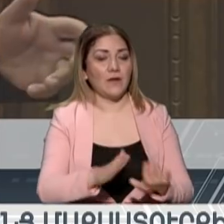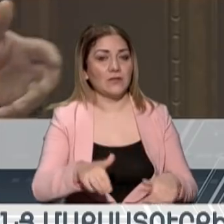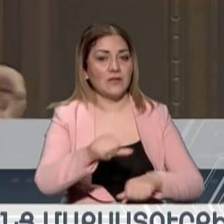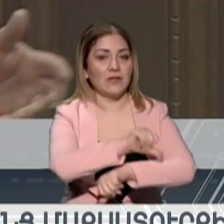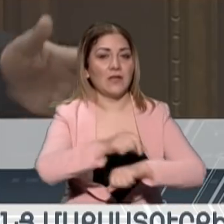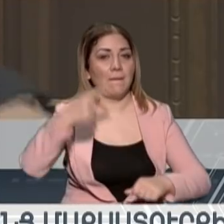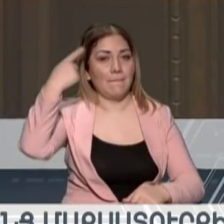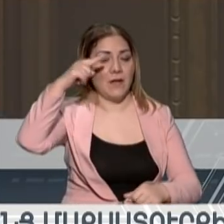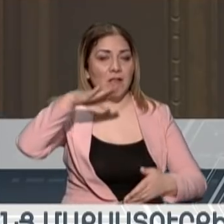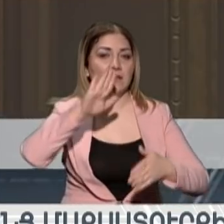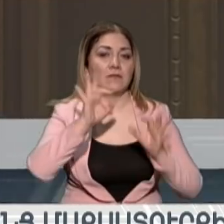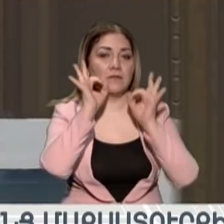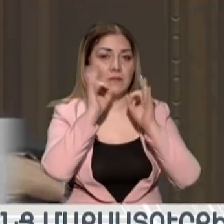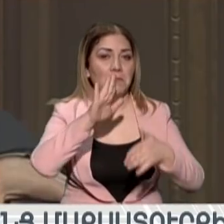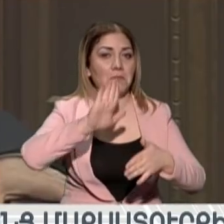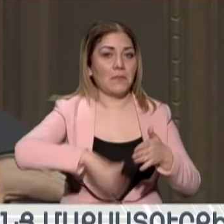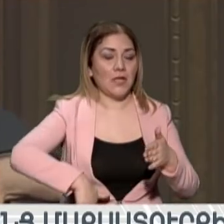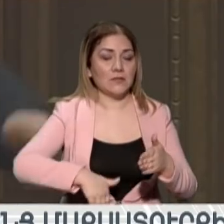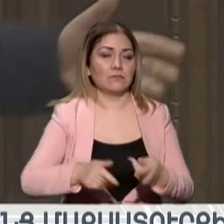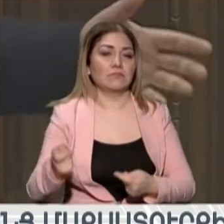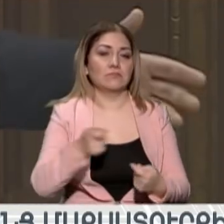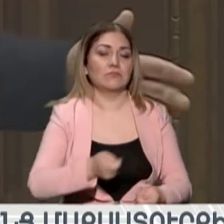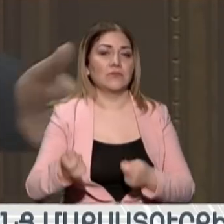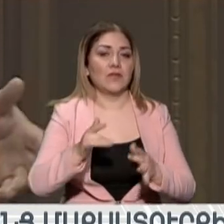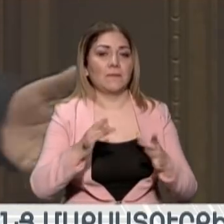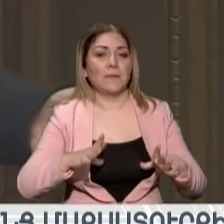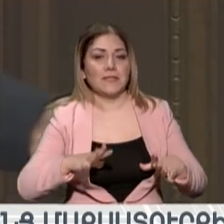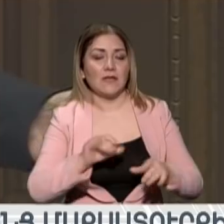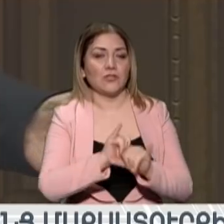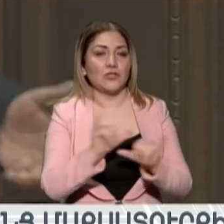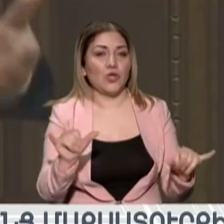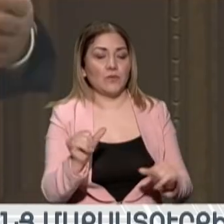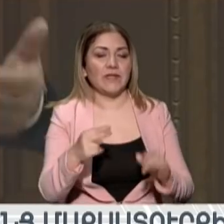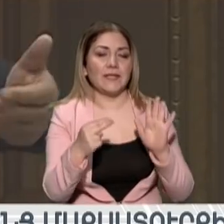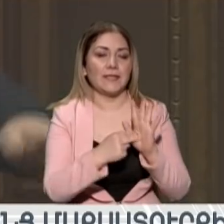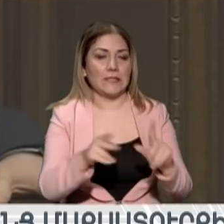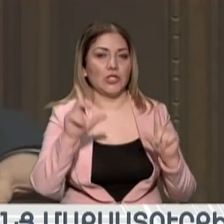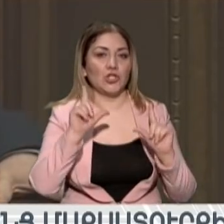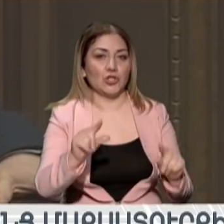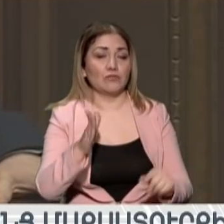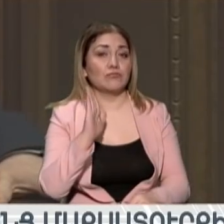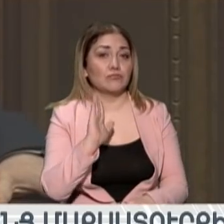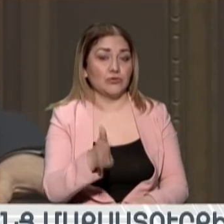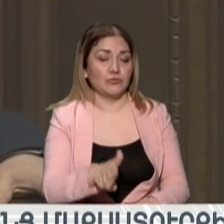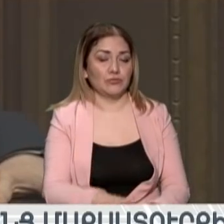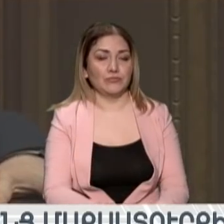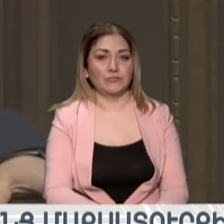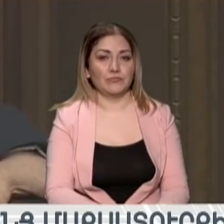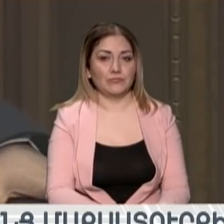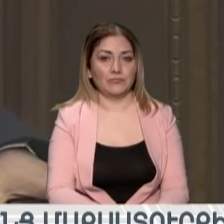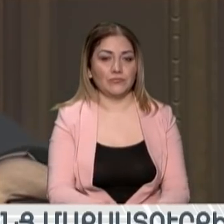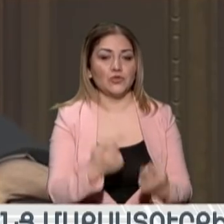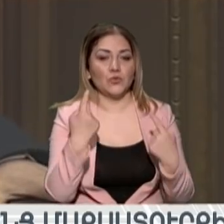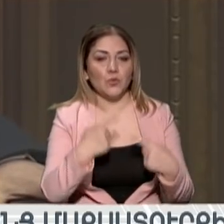մաքսատուրքից ազատված կան, այնքան մատակարարող սուբյեկտների դաշտը կմեծանա եւ բնականաբար նաեւ ներկրողները հնարավորություն կունենան